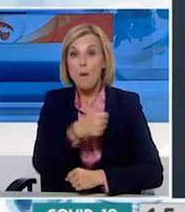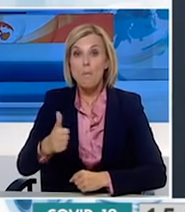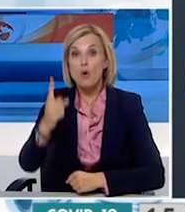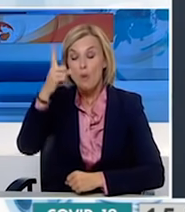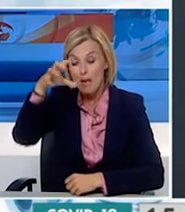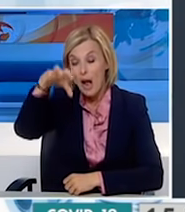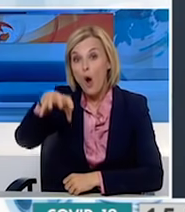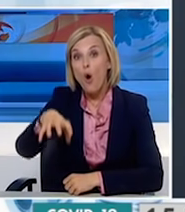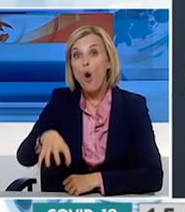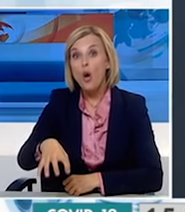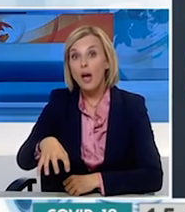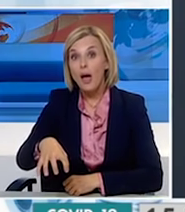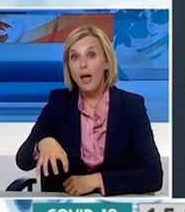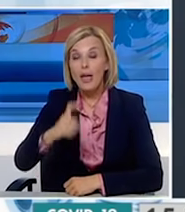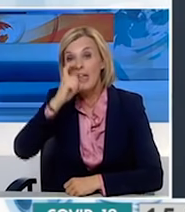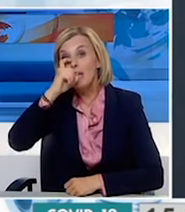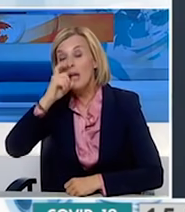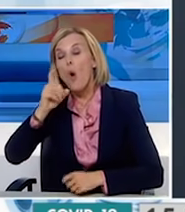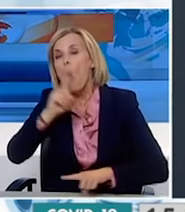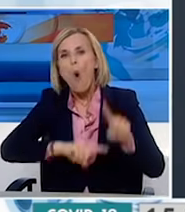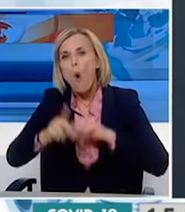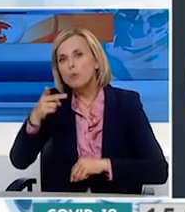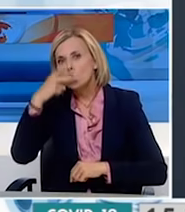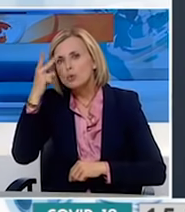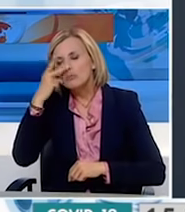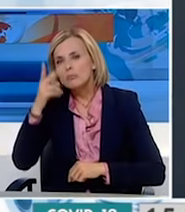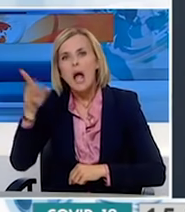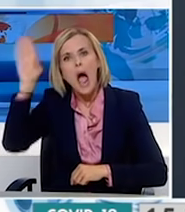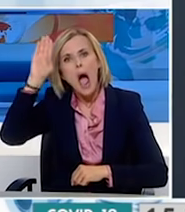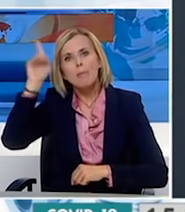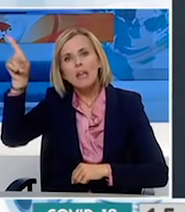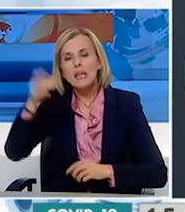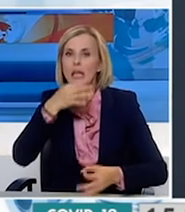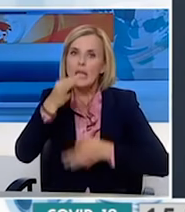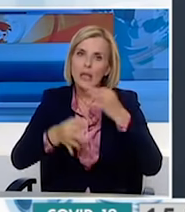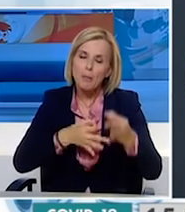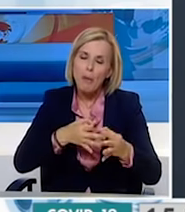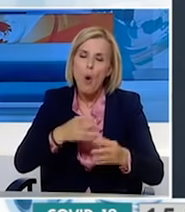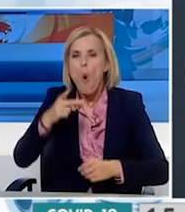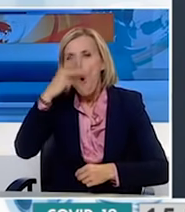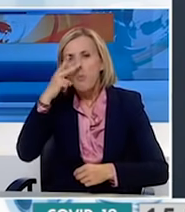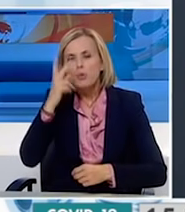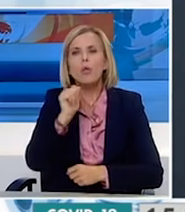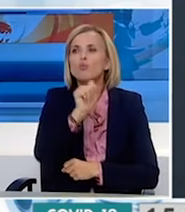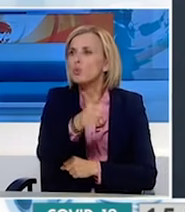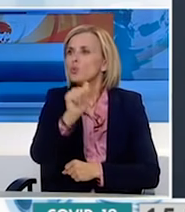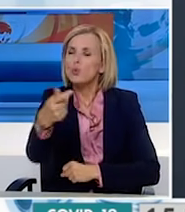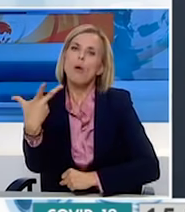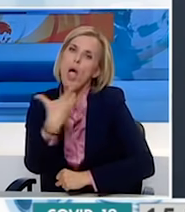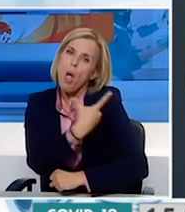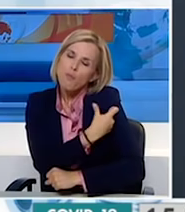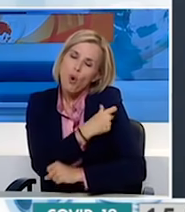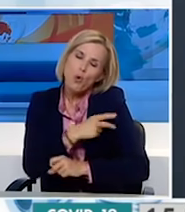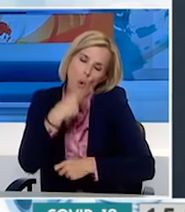στα κριτήρια του εμβολιασμού όλο τον πληθυσμό, δηλαδή όποιον θέλει να εμβολιαστεί, είναι οι Ηνωμένες Πολιτείες, είναι από τις λίγες χώρες. Θα δούμε αν θα αλλάξει η